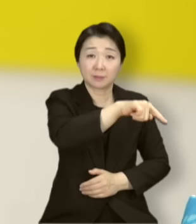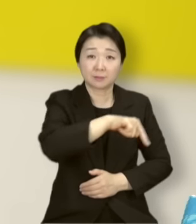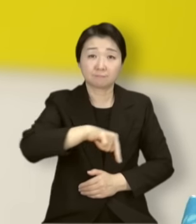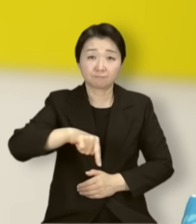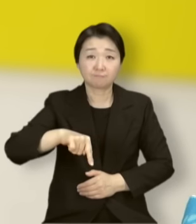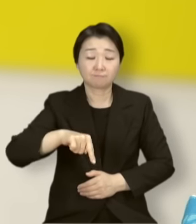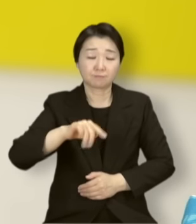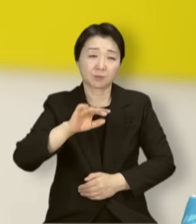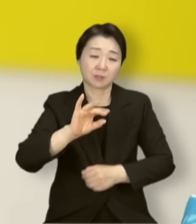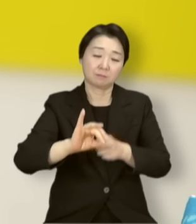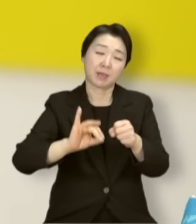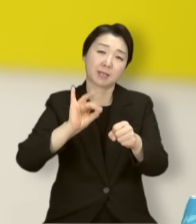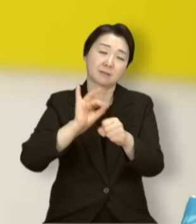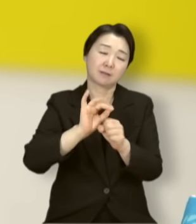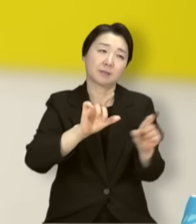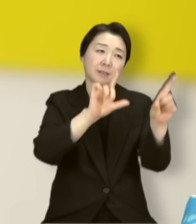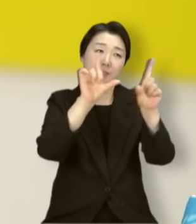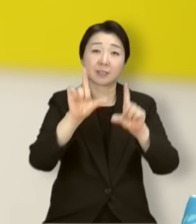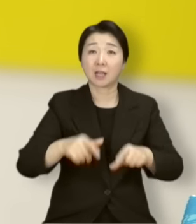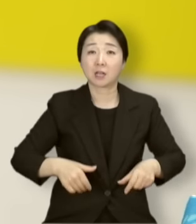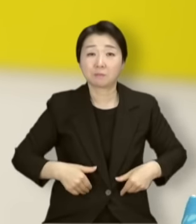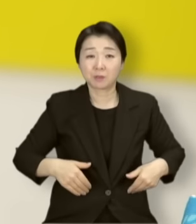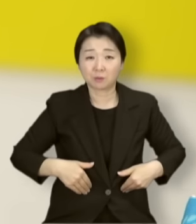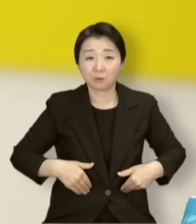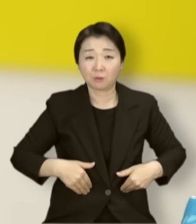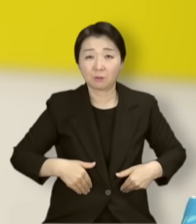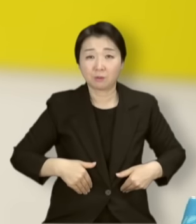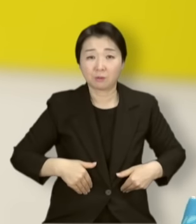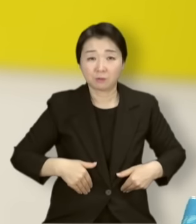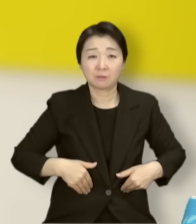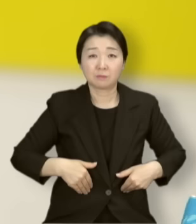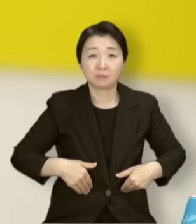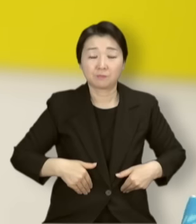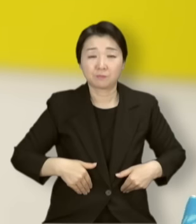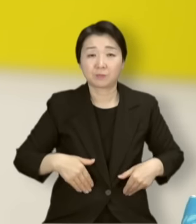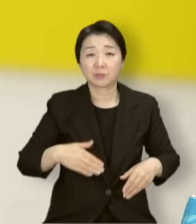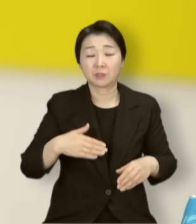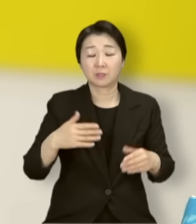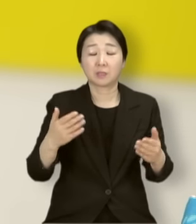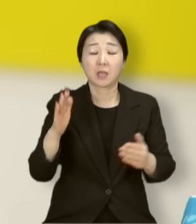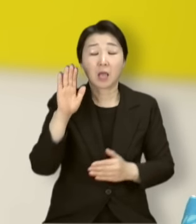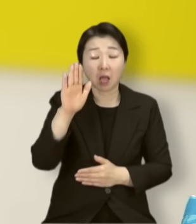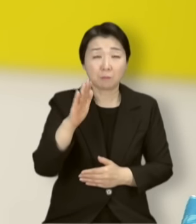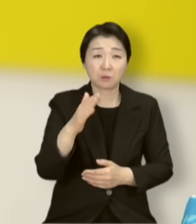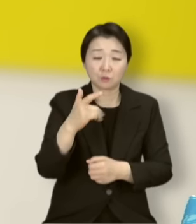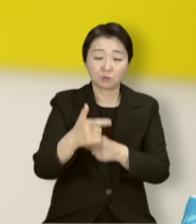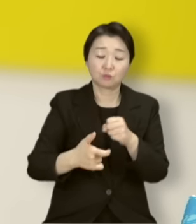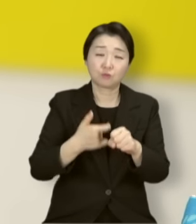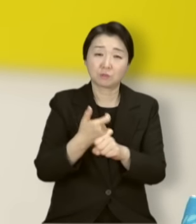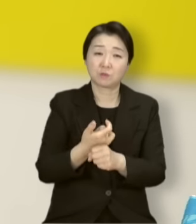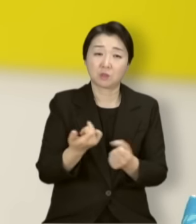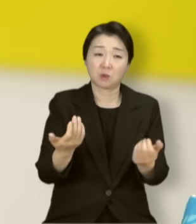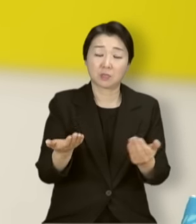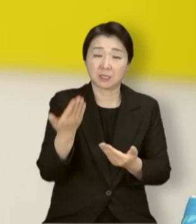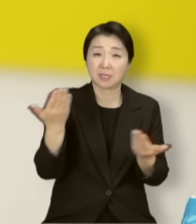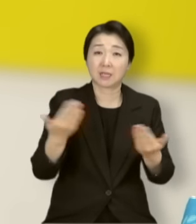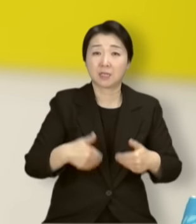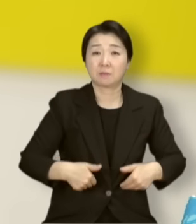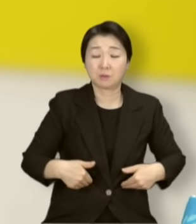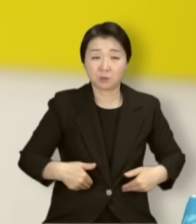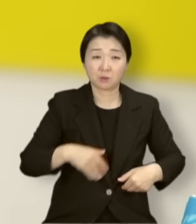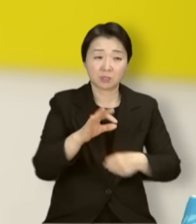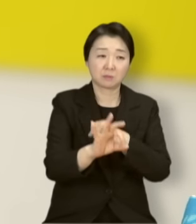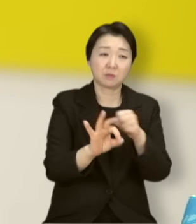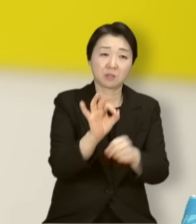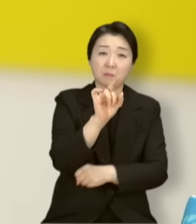너희들이 100년을 살 세대인데 60년 이상 직업을 가질 것이고 네. 10년에 한 번씩